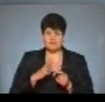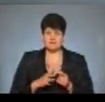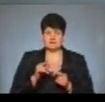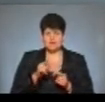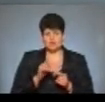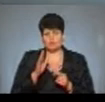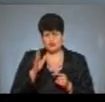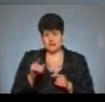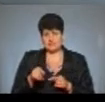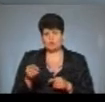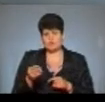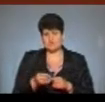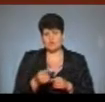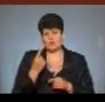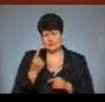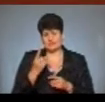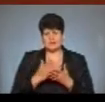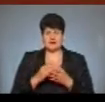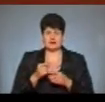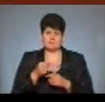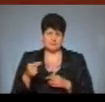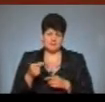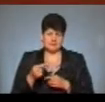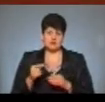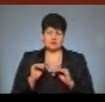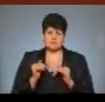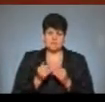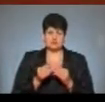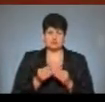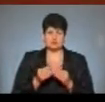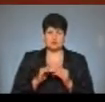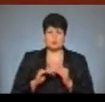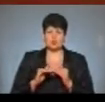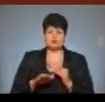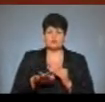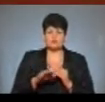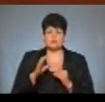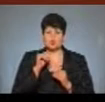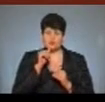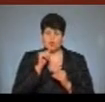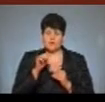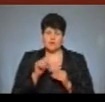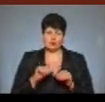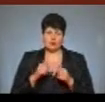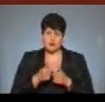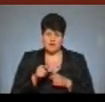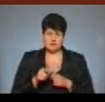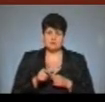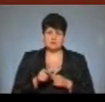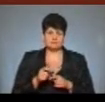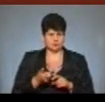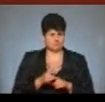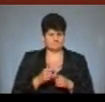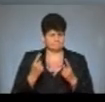те, що прогнозували, то посіяно. Один є недолік те, що зменшили площі посіву цукровиряків. Вона, будемо казати,